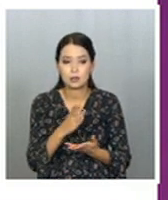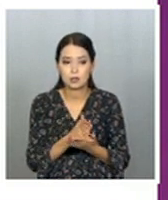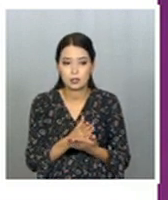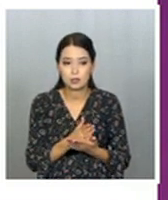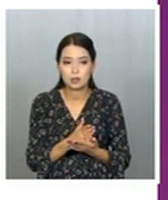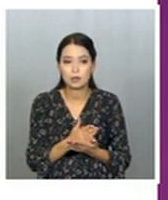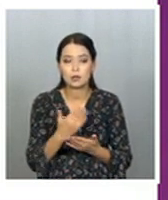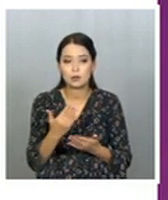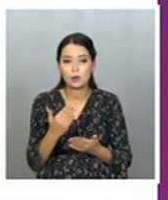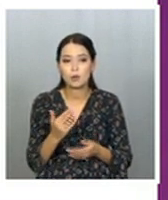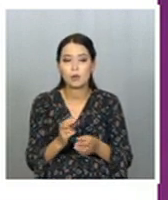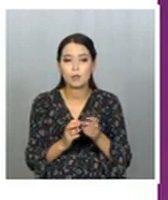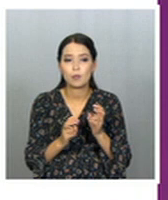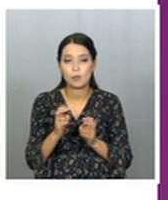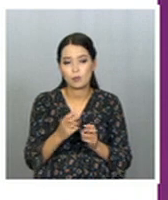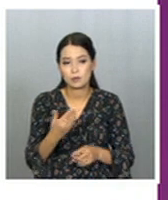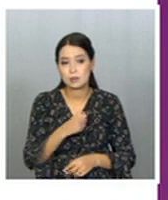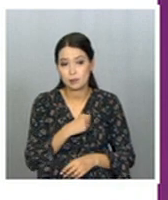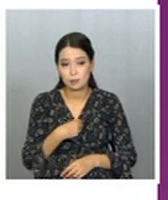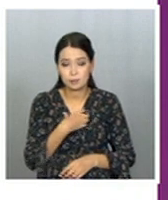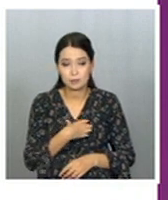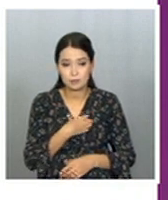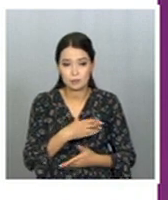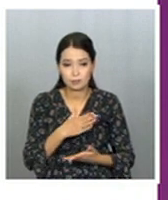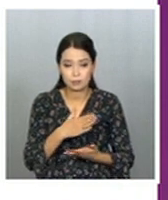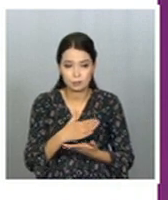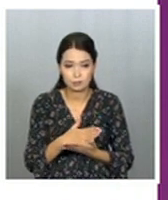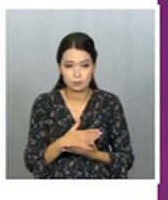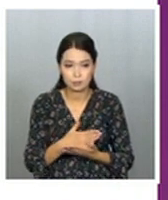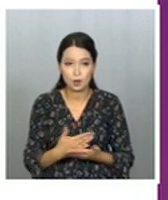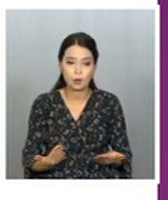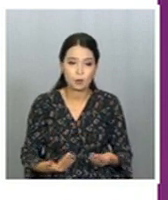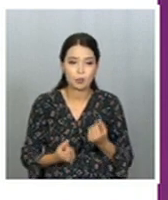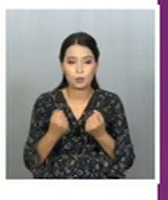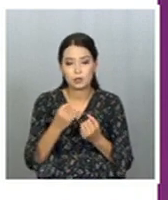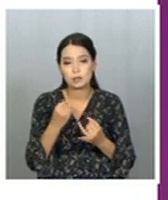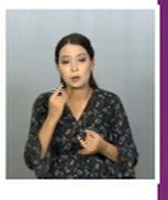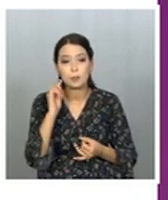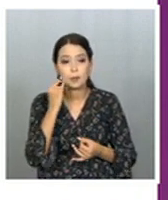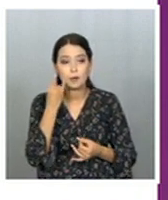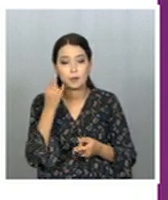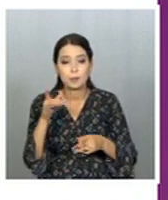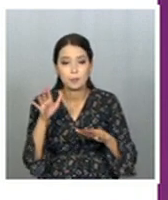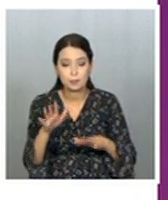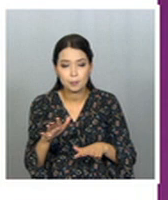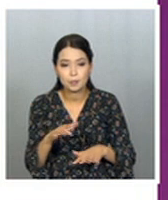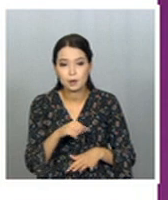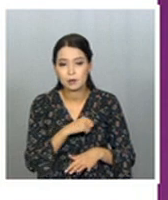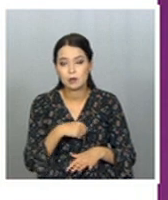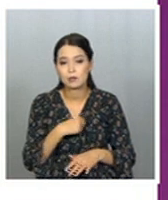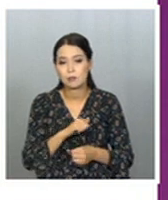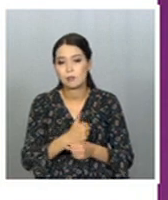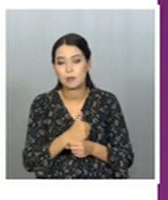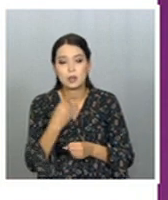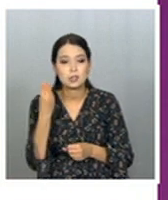тамақ өнеркәсібінде маңызды болып келеді. Көлік пен құрылыста оның коррозияға төзімділігі басты сапалық көрсеткіші